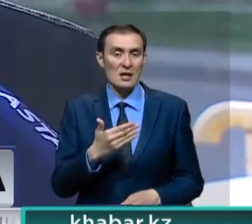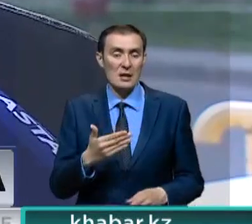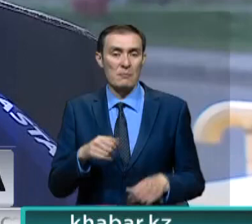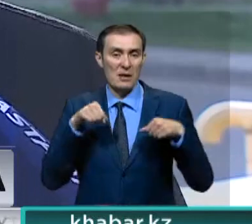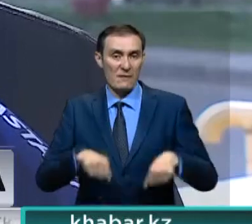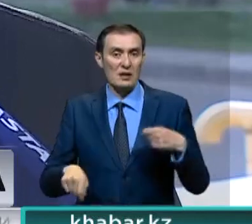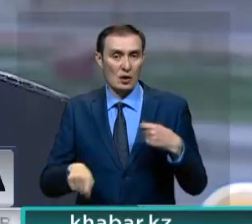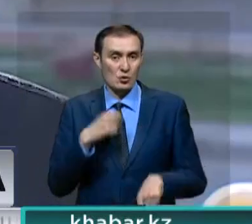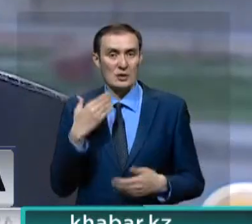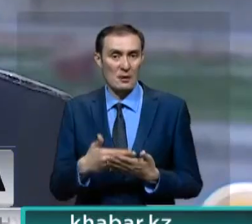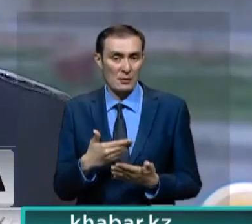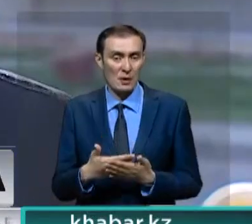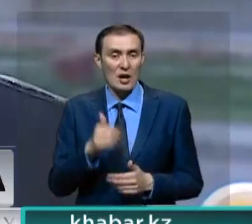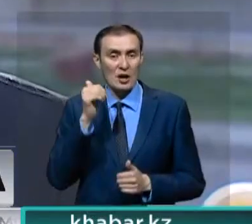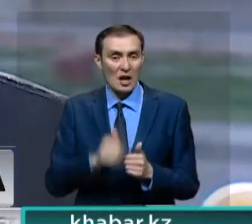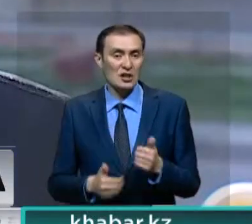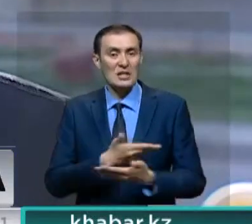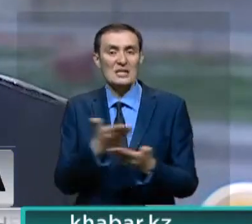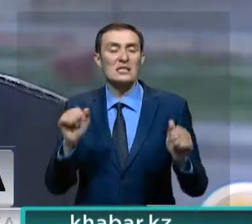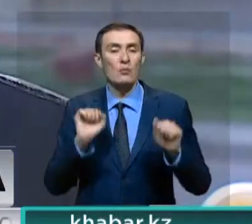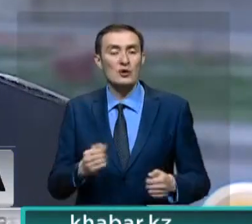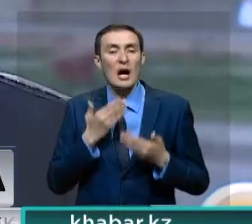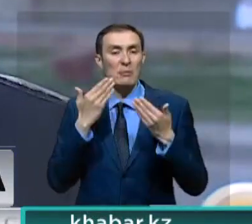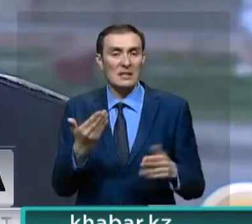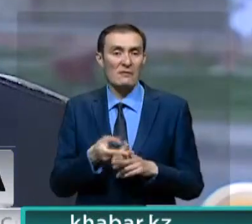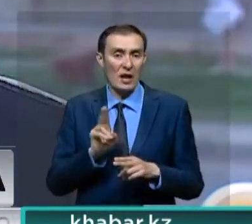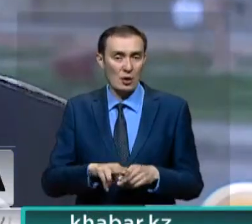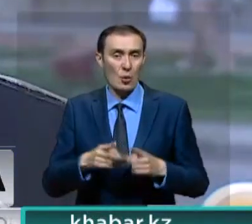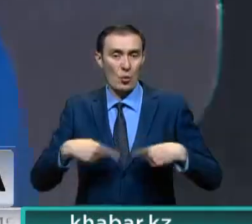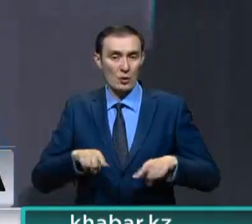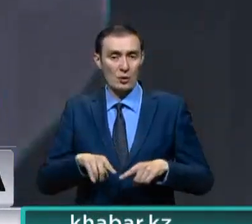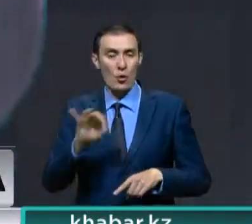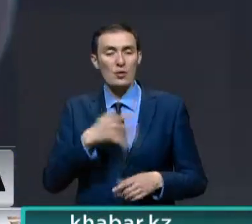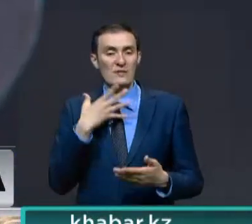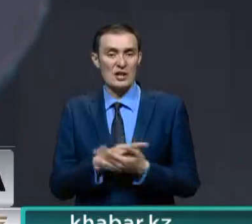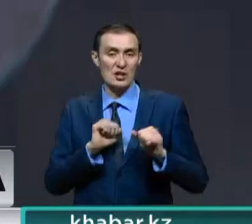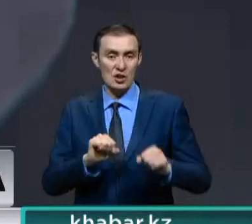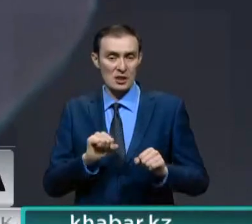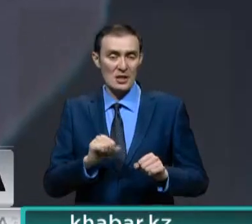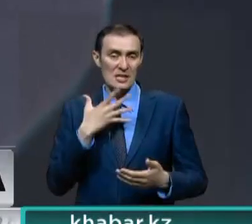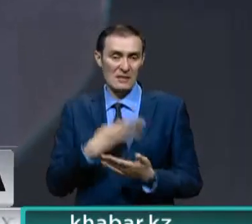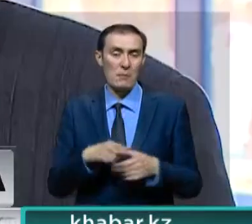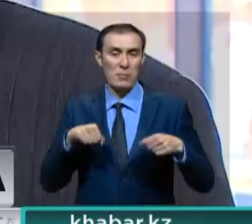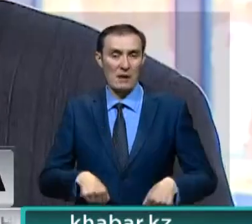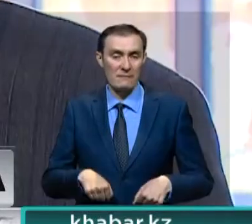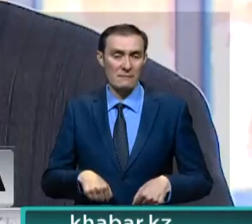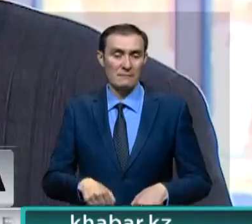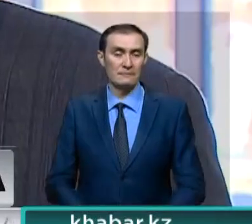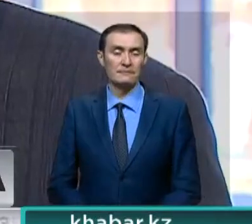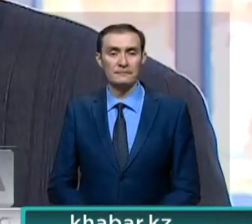нарушены конституционные права. Каждый из нас может обратиться в этот орган о защите своих прав.